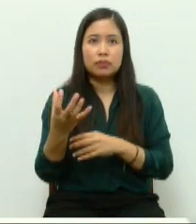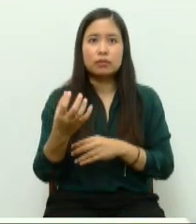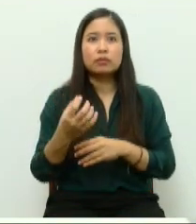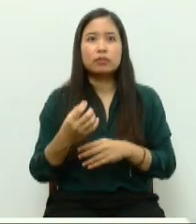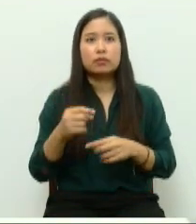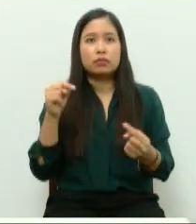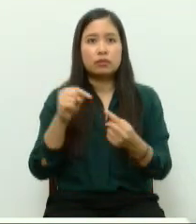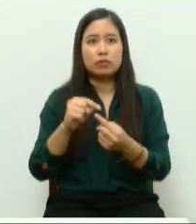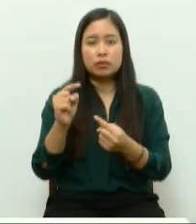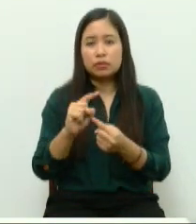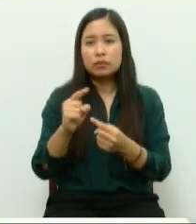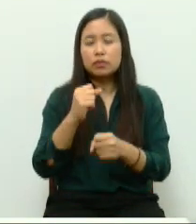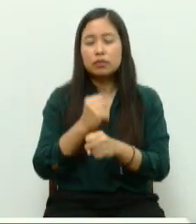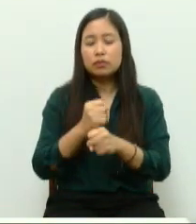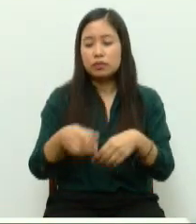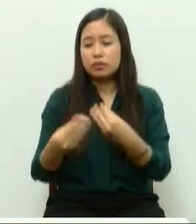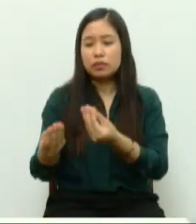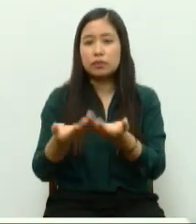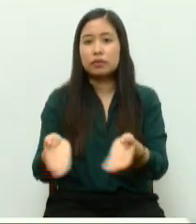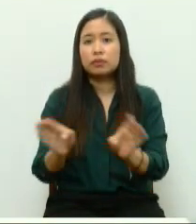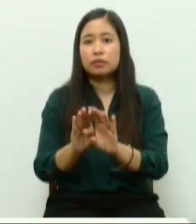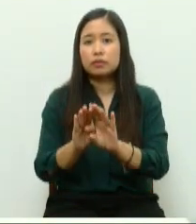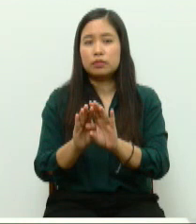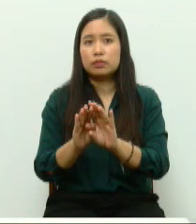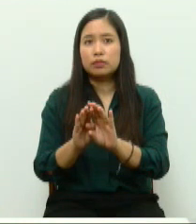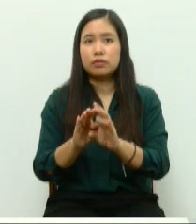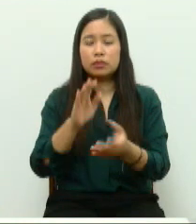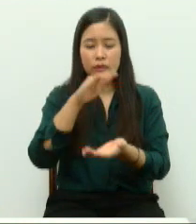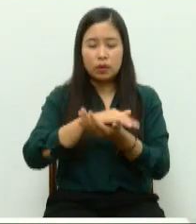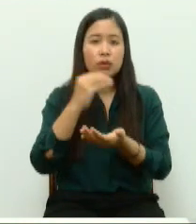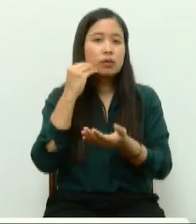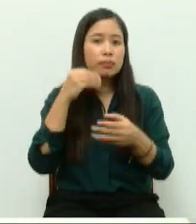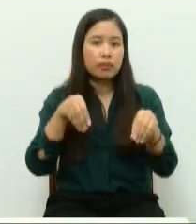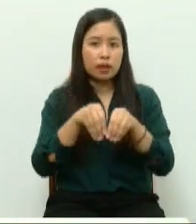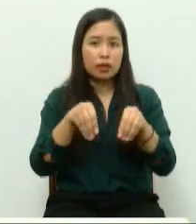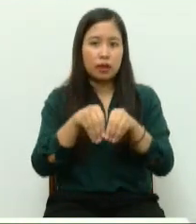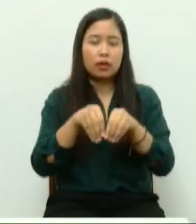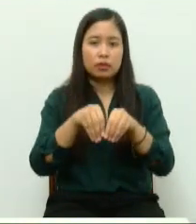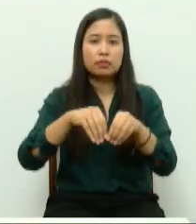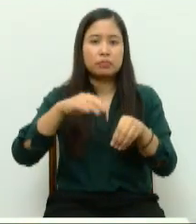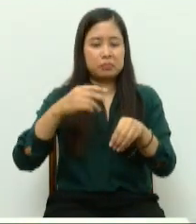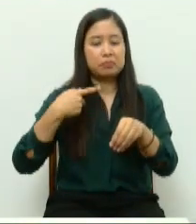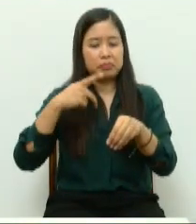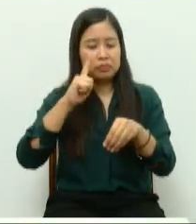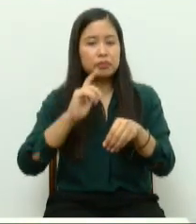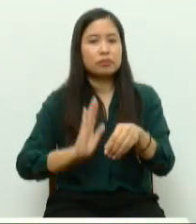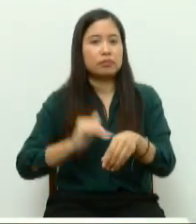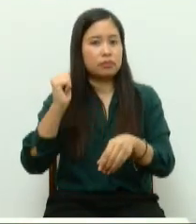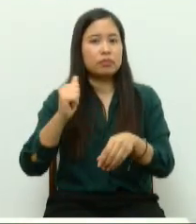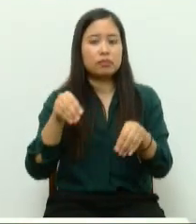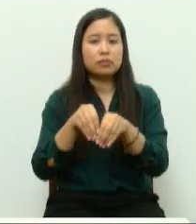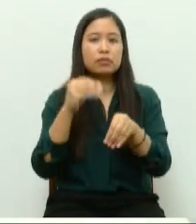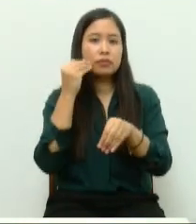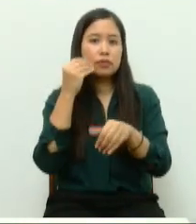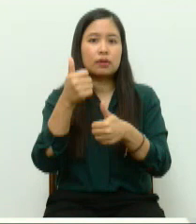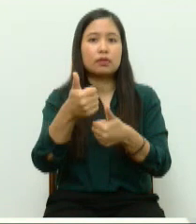ขในการที่อยู่ใกล้ครอบครัวนะครับเรียนโรงเรียนใกล้บ้านจะเป็นคุณค่าที่มีความสุขที่สุดก็ขอ